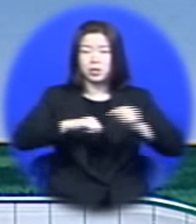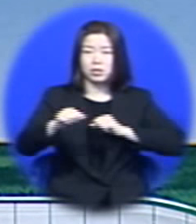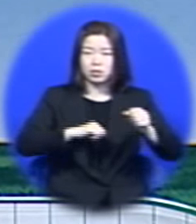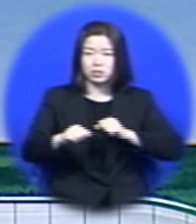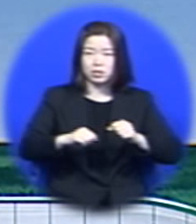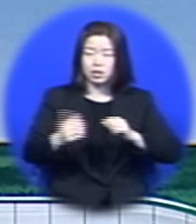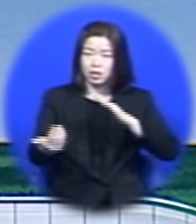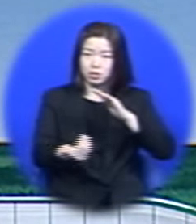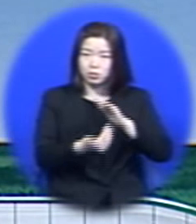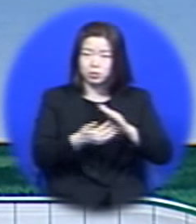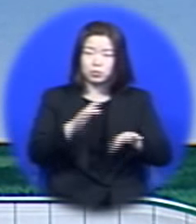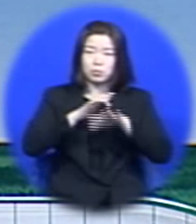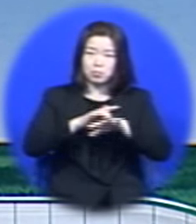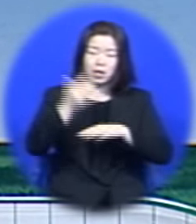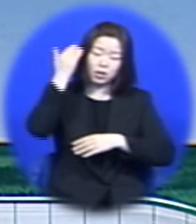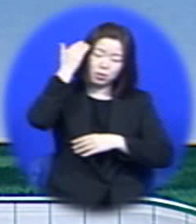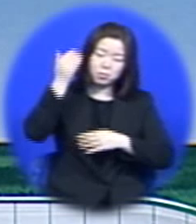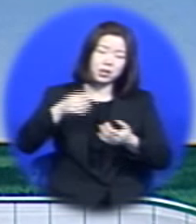회방이 떠나가게 해달라고.